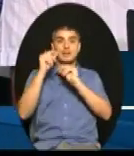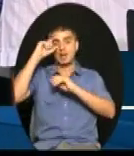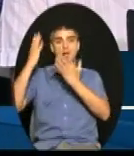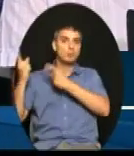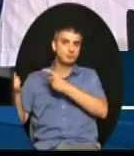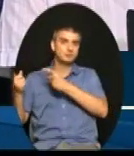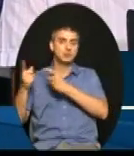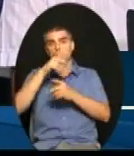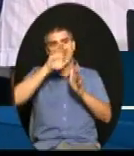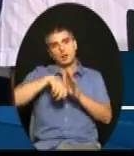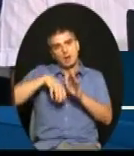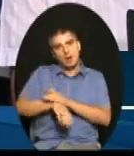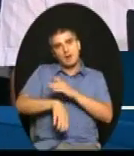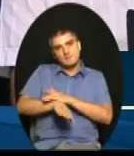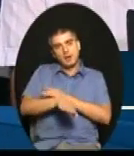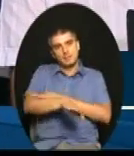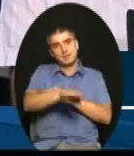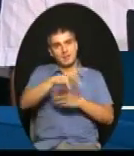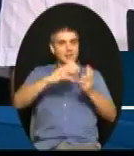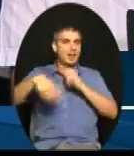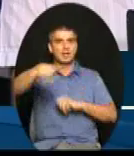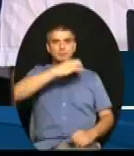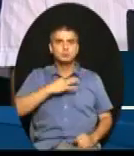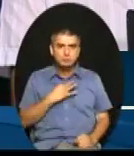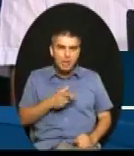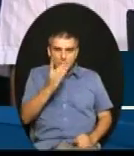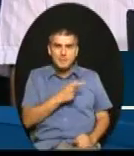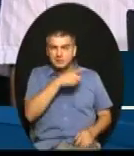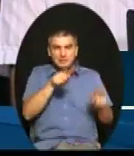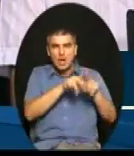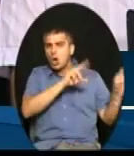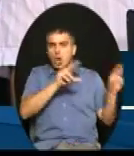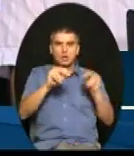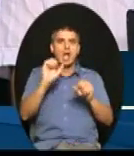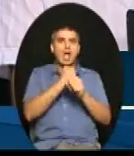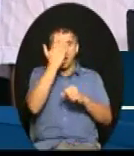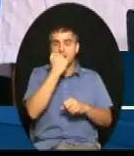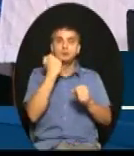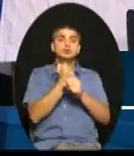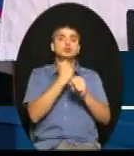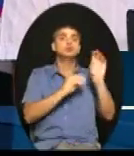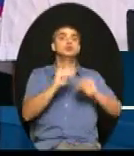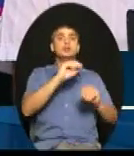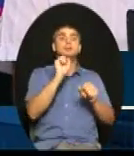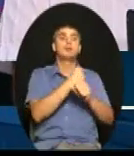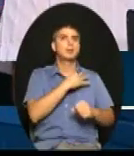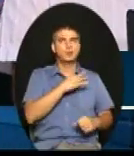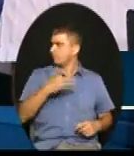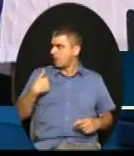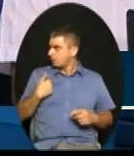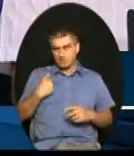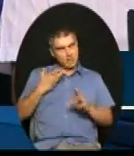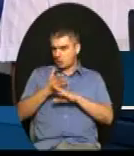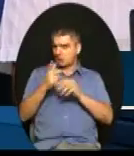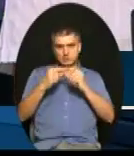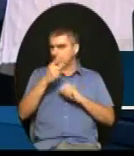מאזן, חפר מנהרות מתחת לכיסופים ומנחל עוז. זה אותו חמאס שהשתמש בבטון שהבאנו לו. ומה אתה עשית באותו כדי, זמן? כדי, אני לא חדרתי